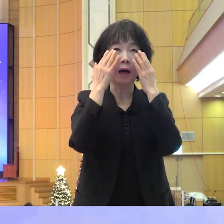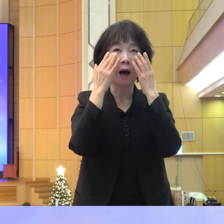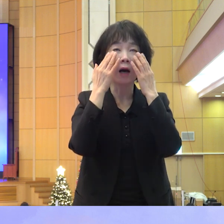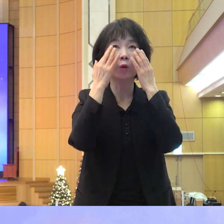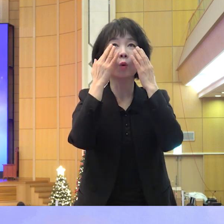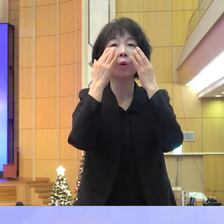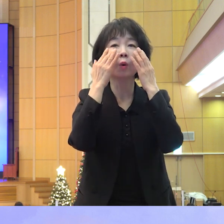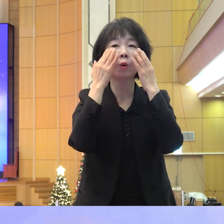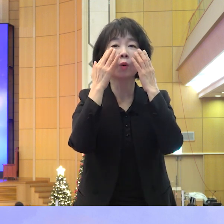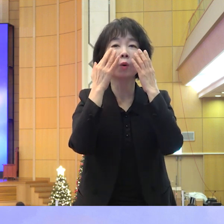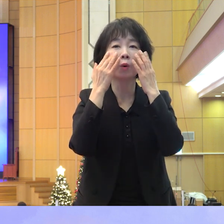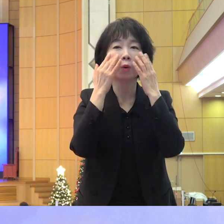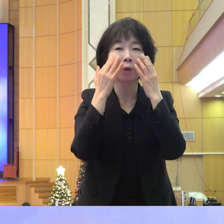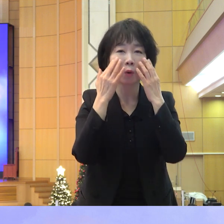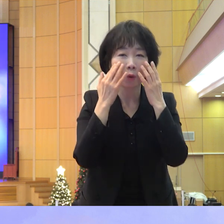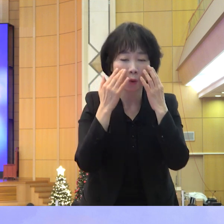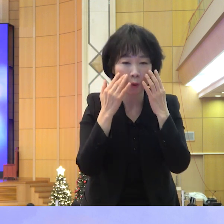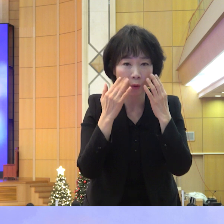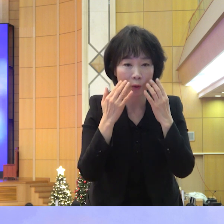눈물이